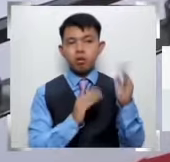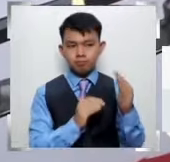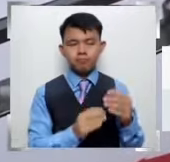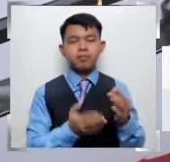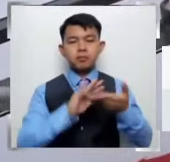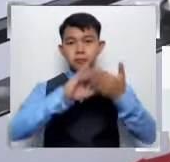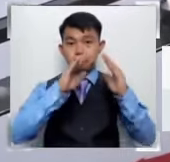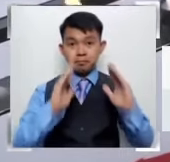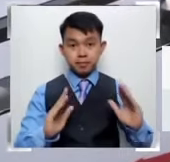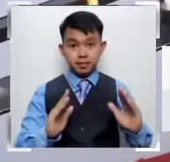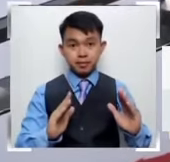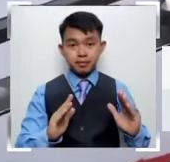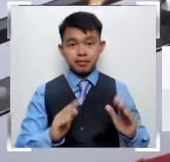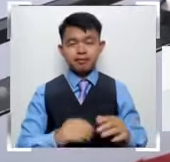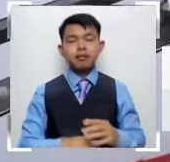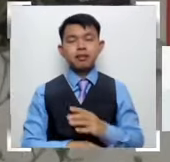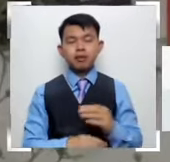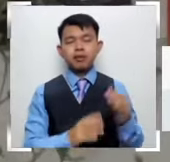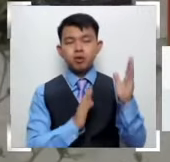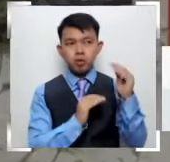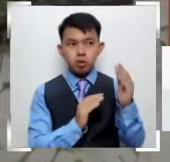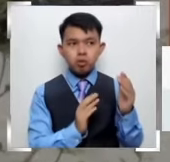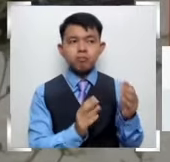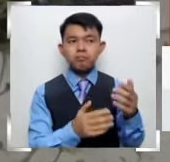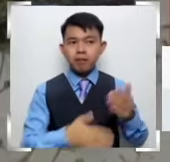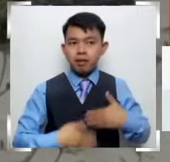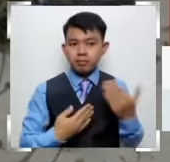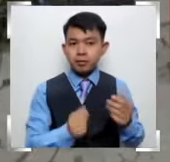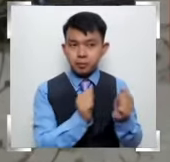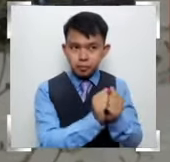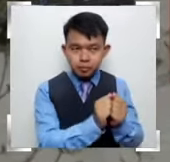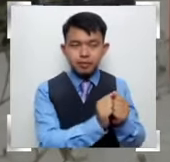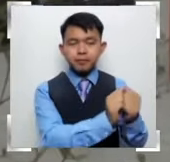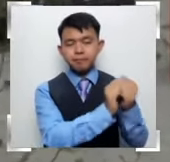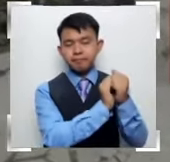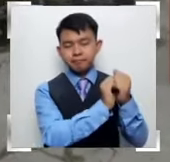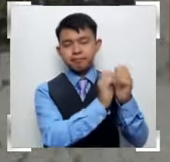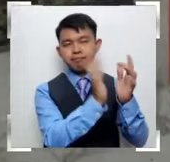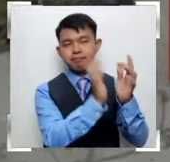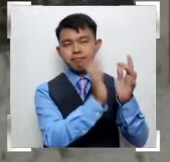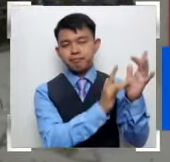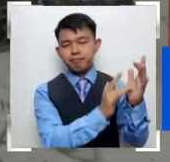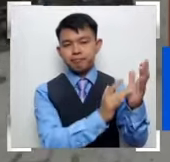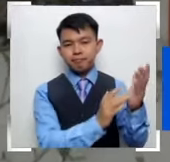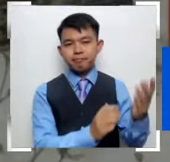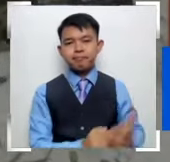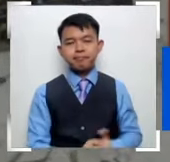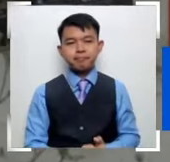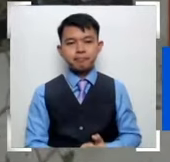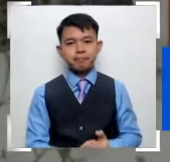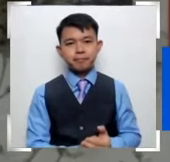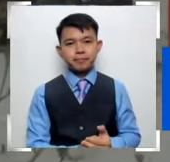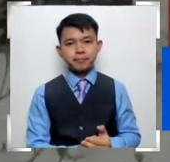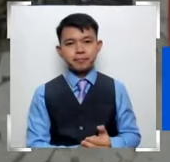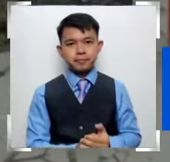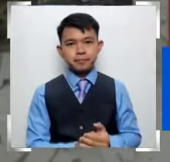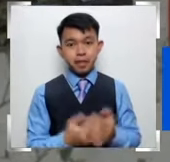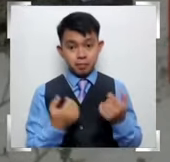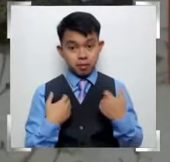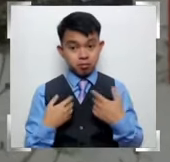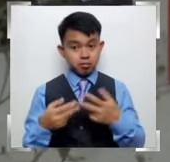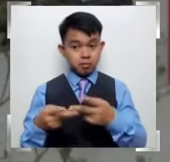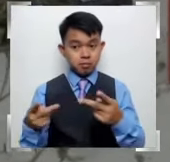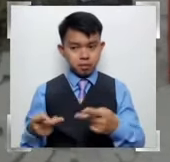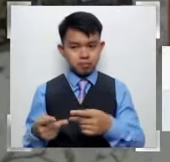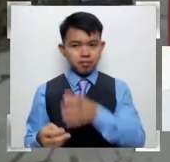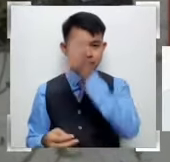Maging masaya sila sa piling ni Jesus. Para naman sa pangingilin, meron din ditong Stations of the Cross na magpapaalala